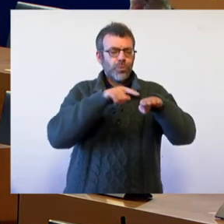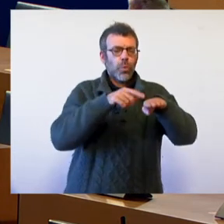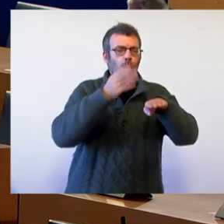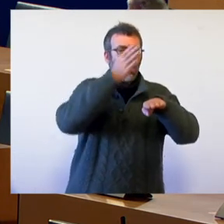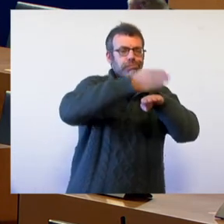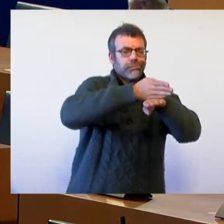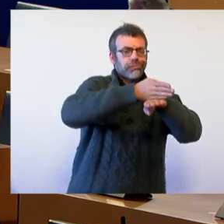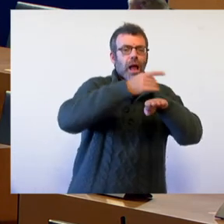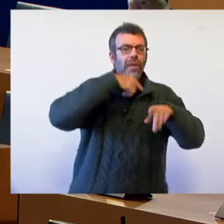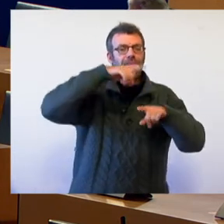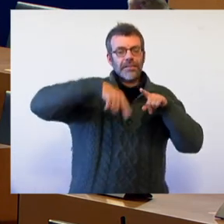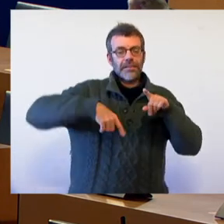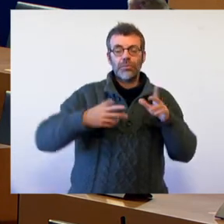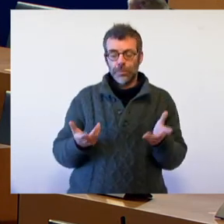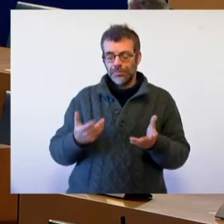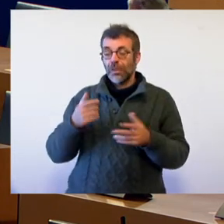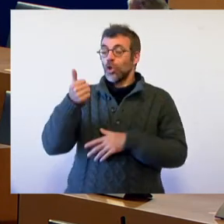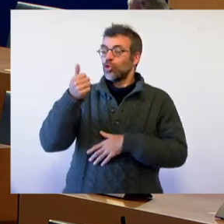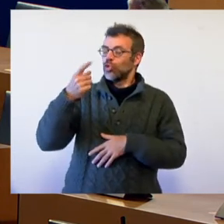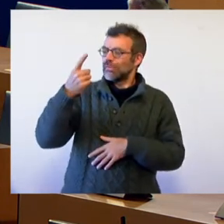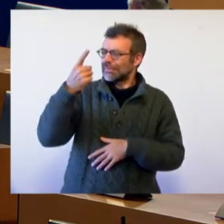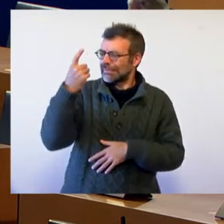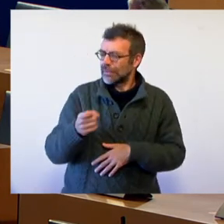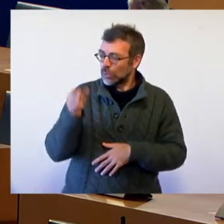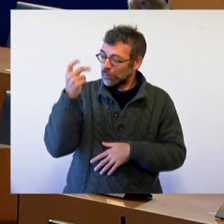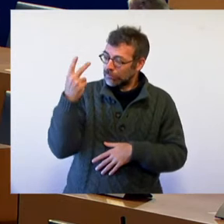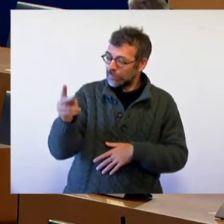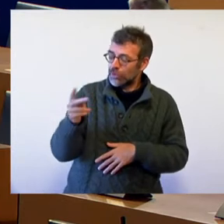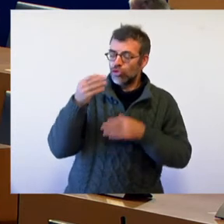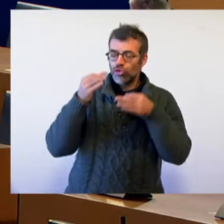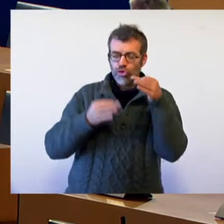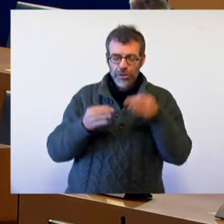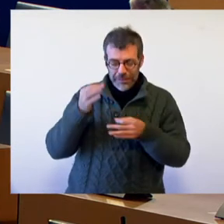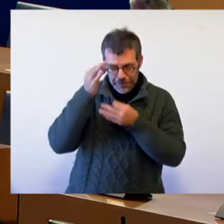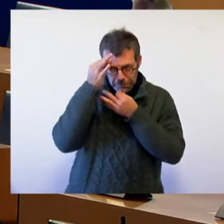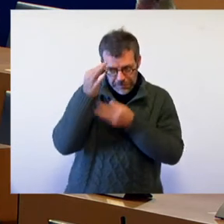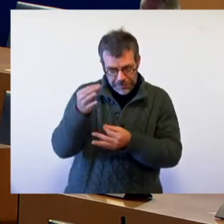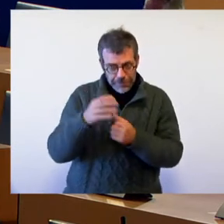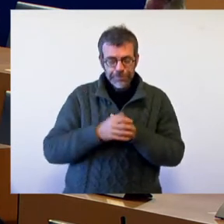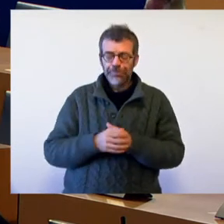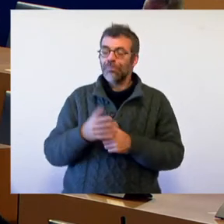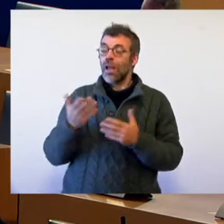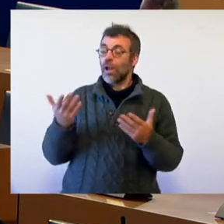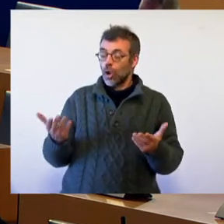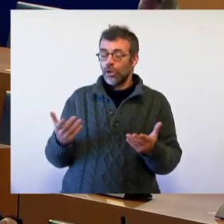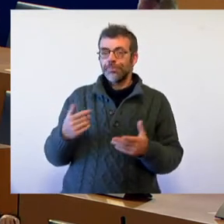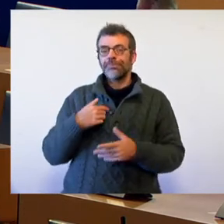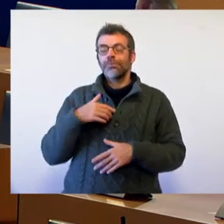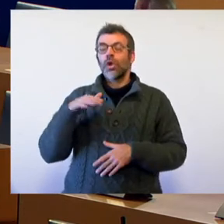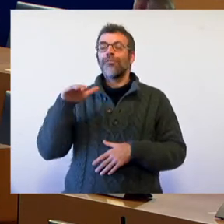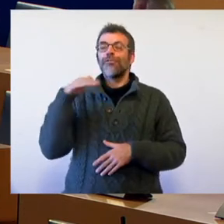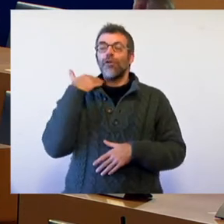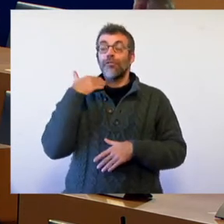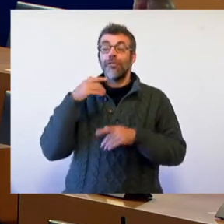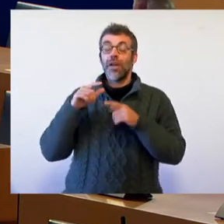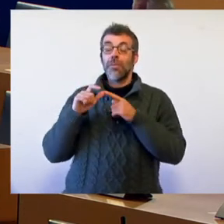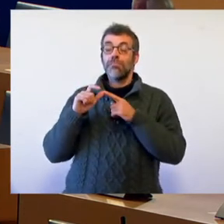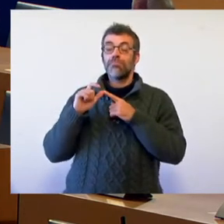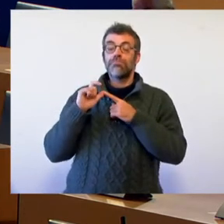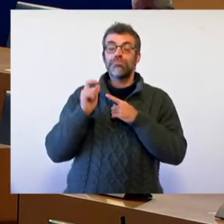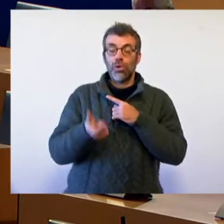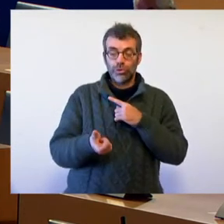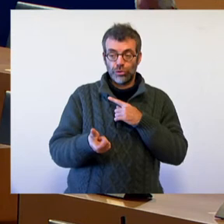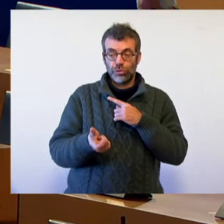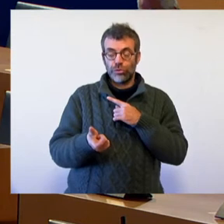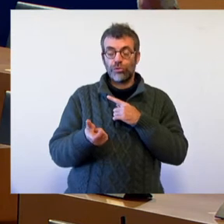à votre question, c'est juste une question juridique. Nous sommes obligés, pour arriver au forfait post-stationnement, nous sommes